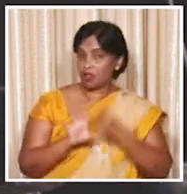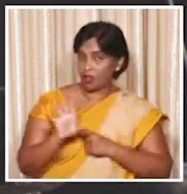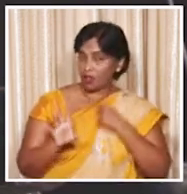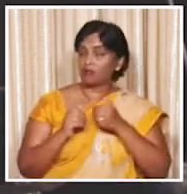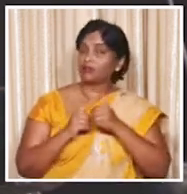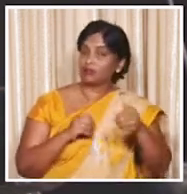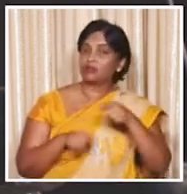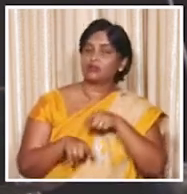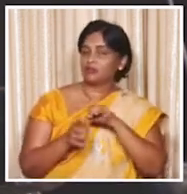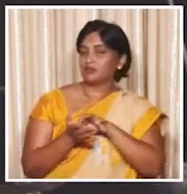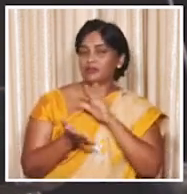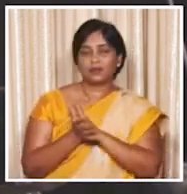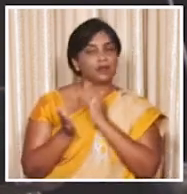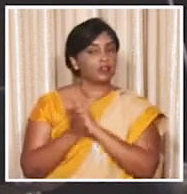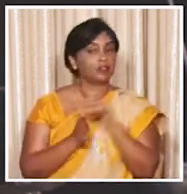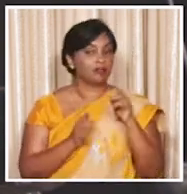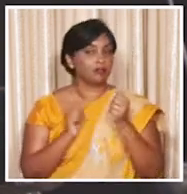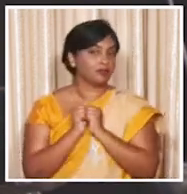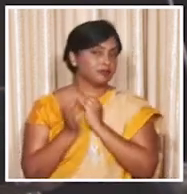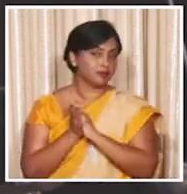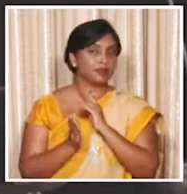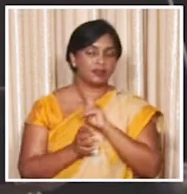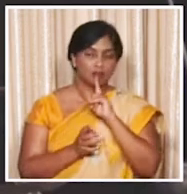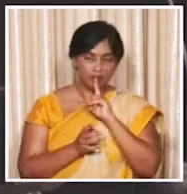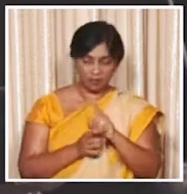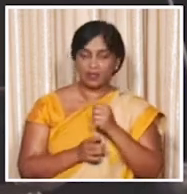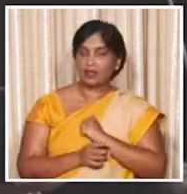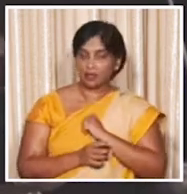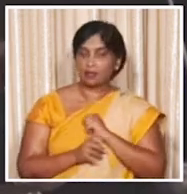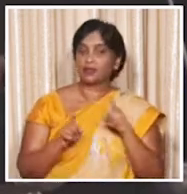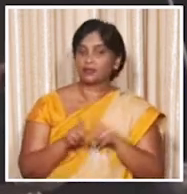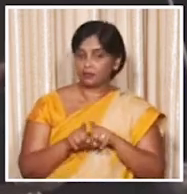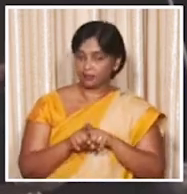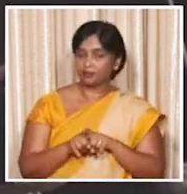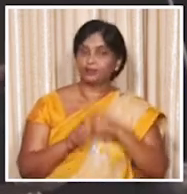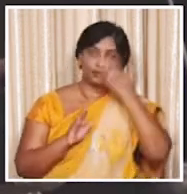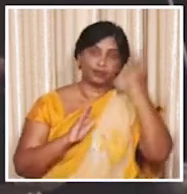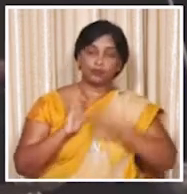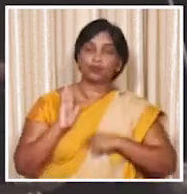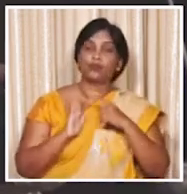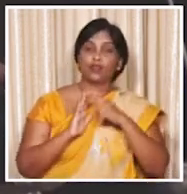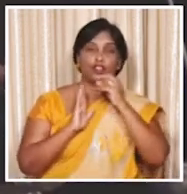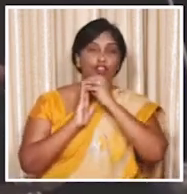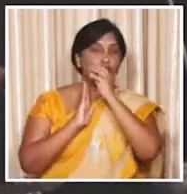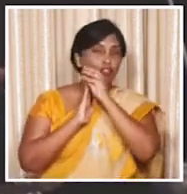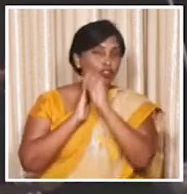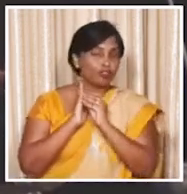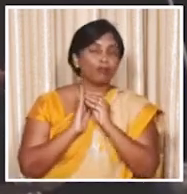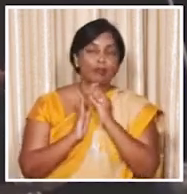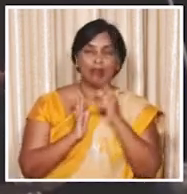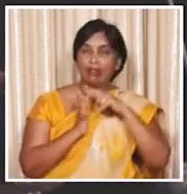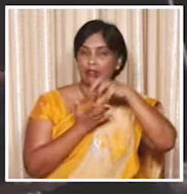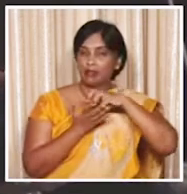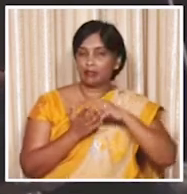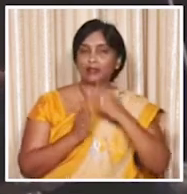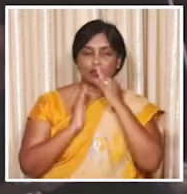நான் முன்வைக்கிறேன். அதே போல யாழ் மாவட்டத்தில் உள்ள தீவக பாடசாலைகள் நான் இறுதியான ஒரு கோரிக்கையாக முன்வைக்கிறேன். உங்களுக்கு தெரியும், தீவக பாடசாலைகளில்